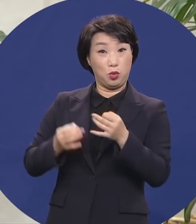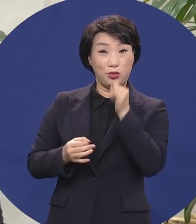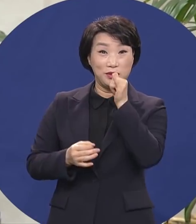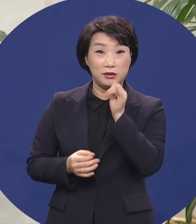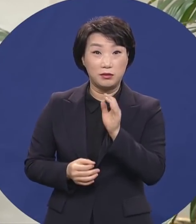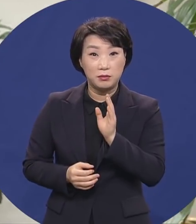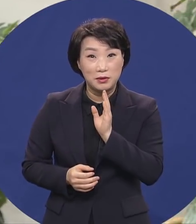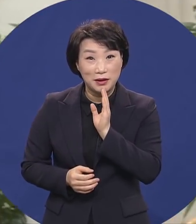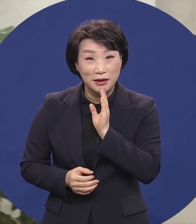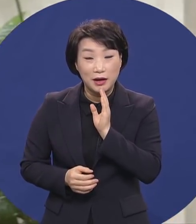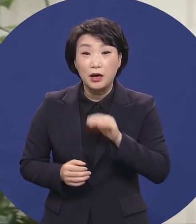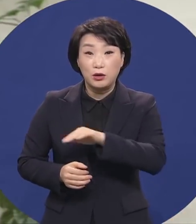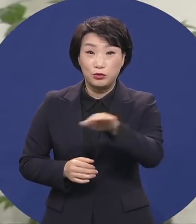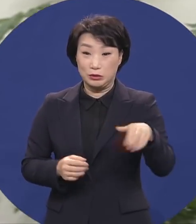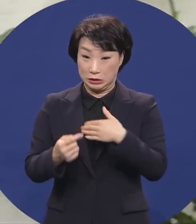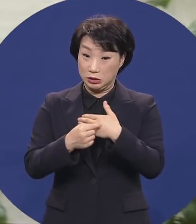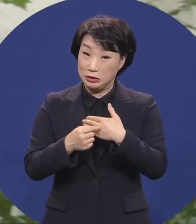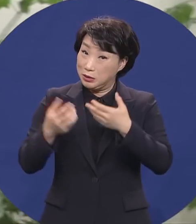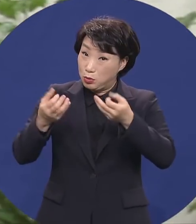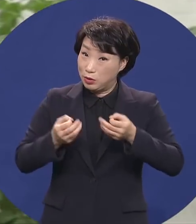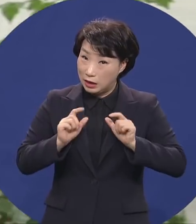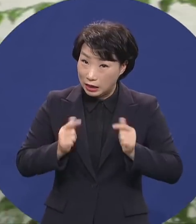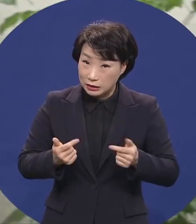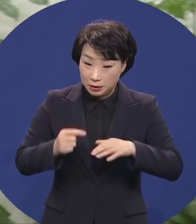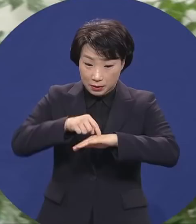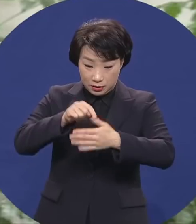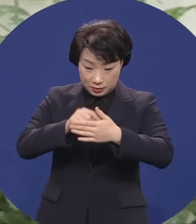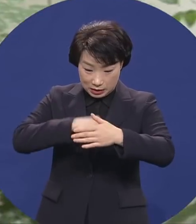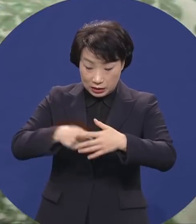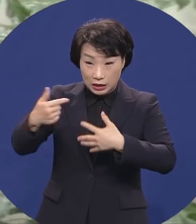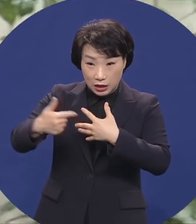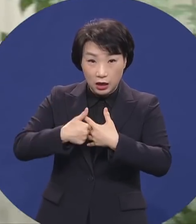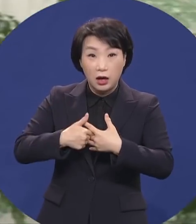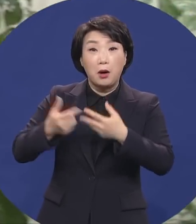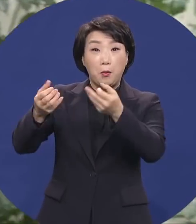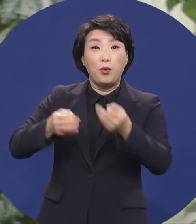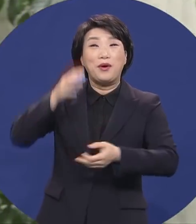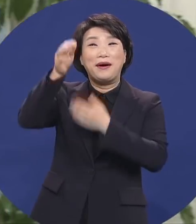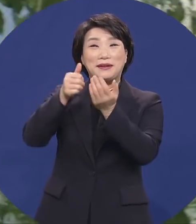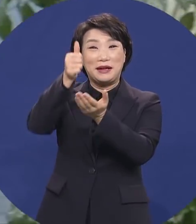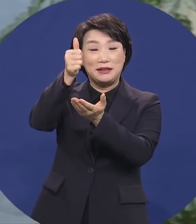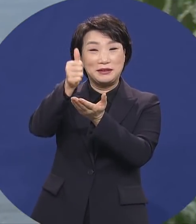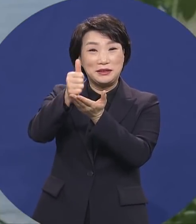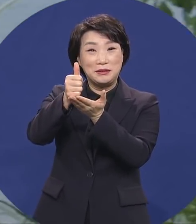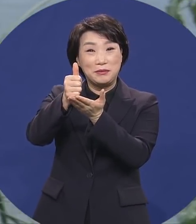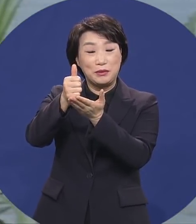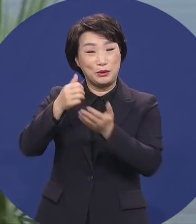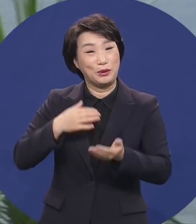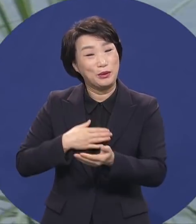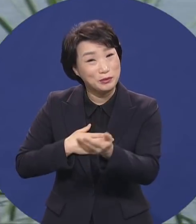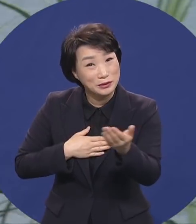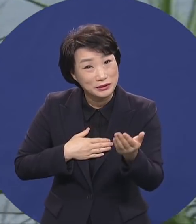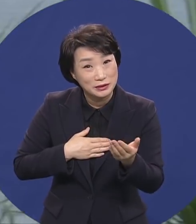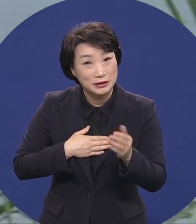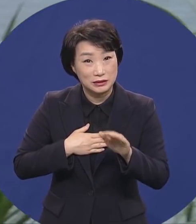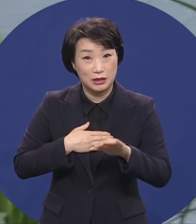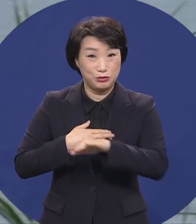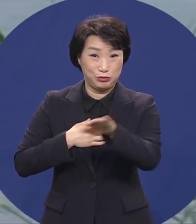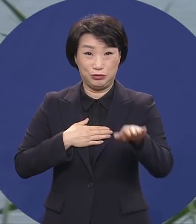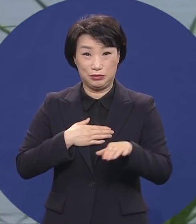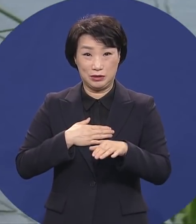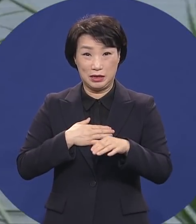그분, 우리 이모를 보지 않고 중심을 보시는 그분은 얼마나 우리의